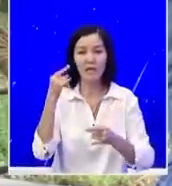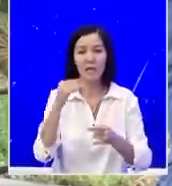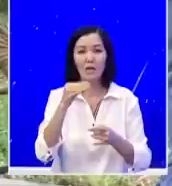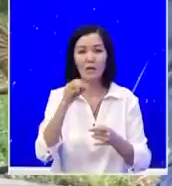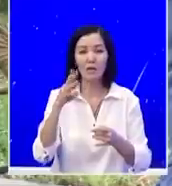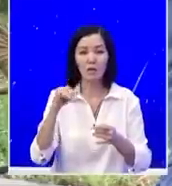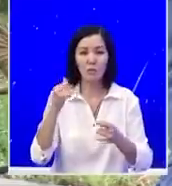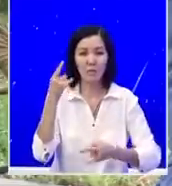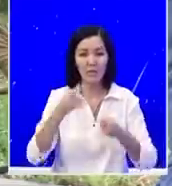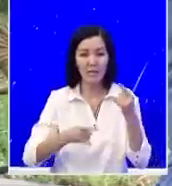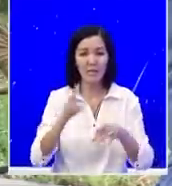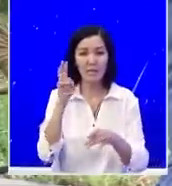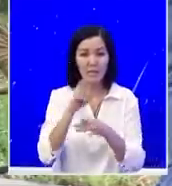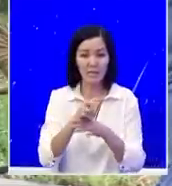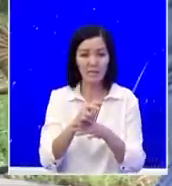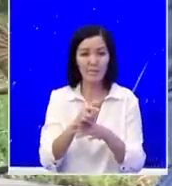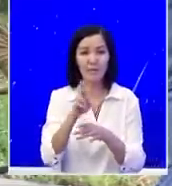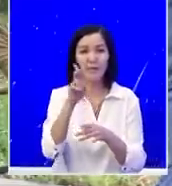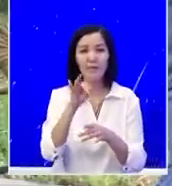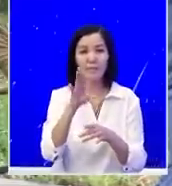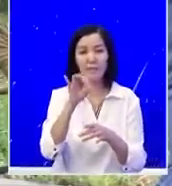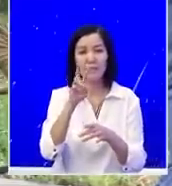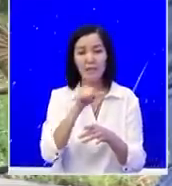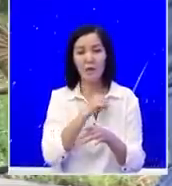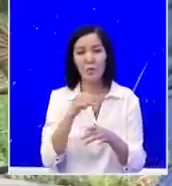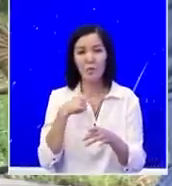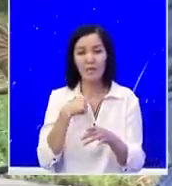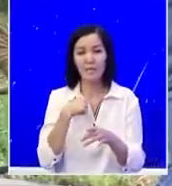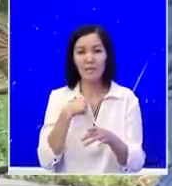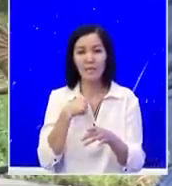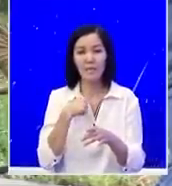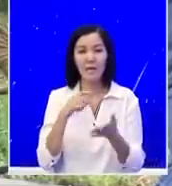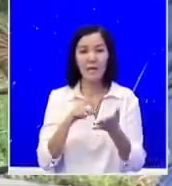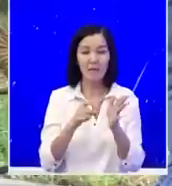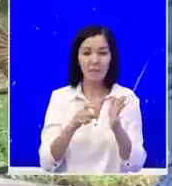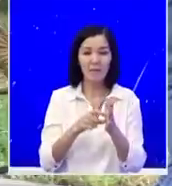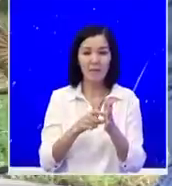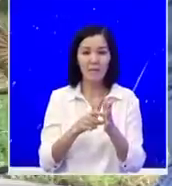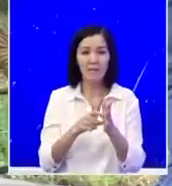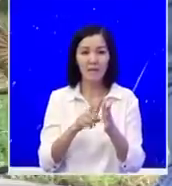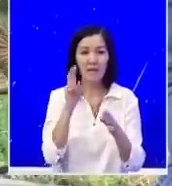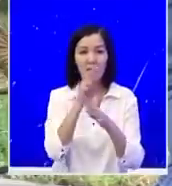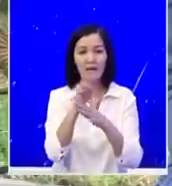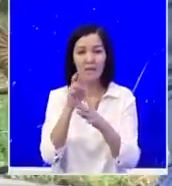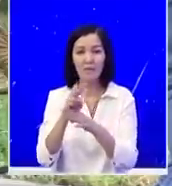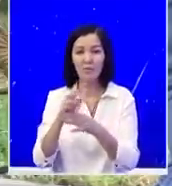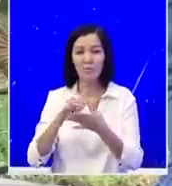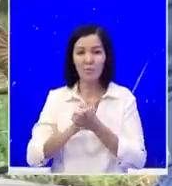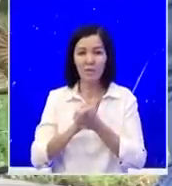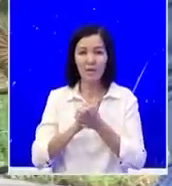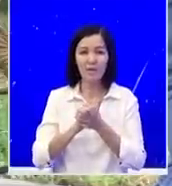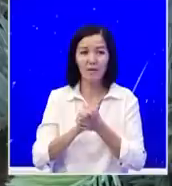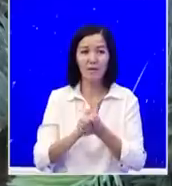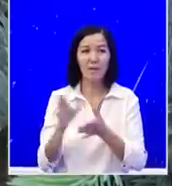келдім. Сол кезде Бейсен аға деген өзі барлық кабинетті аралап жүріп, қолынан ұстап жүріп,